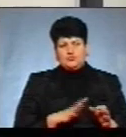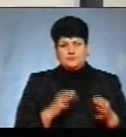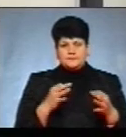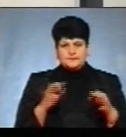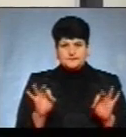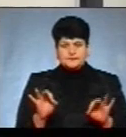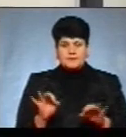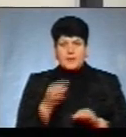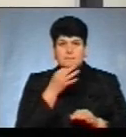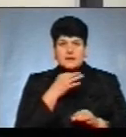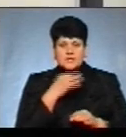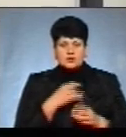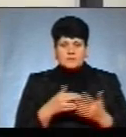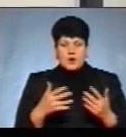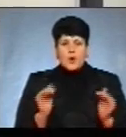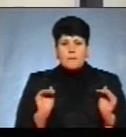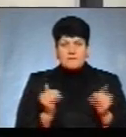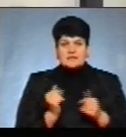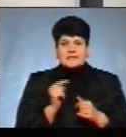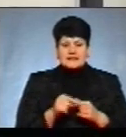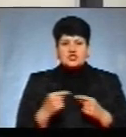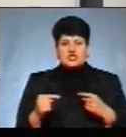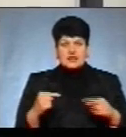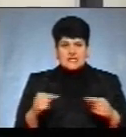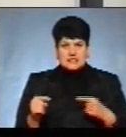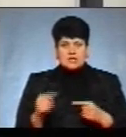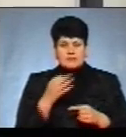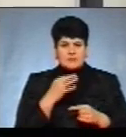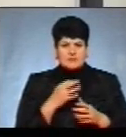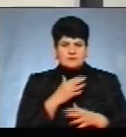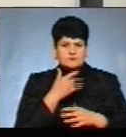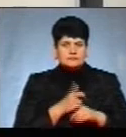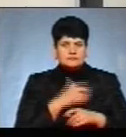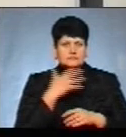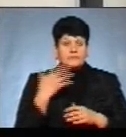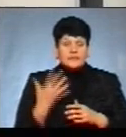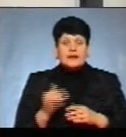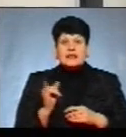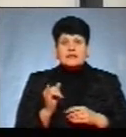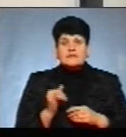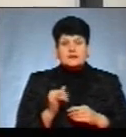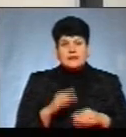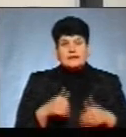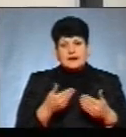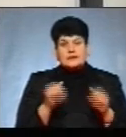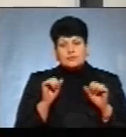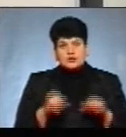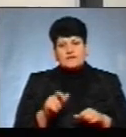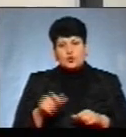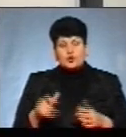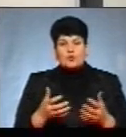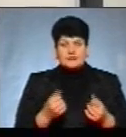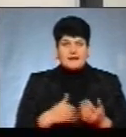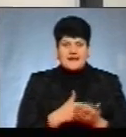були доступні медичні препарати, обмежити ті чи інші препарати, які сьогодні в нас перенасичені на ринок, і відповідно надати можливість